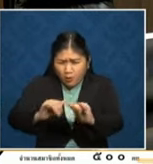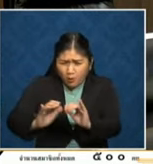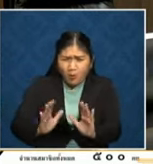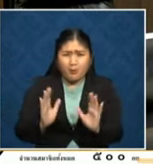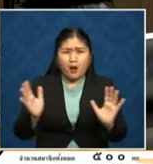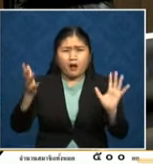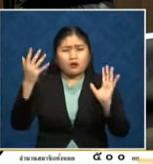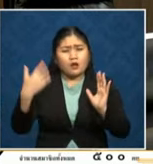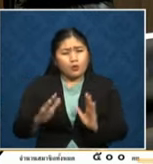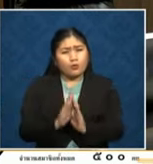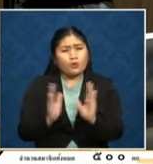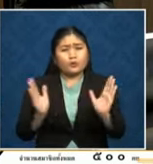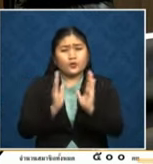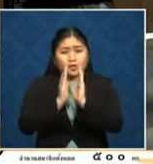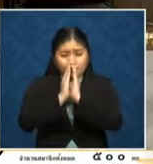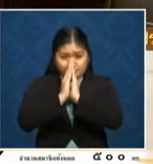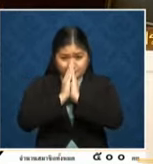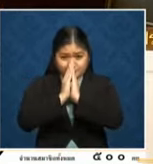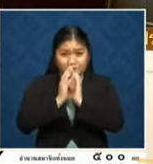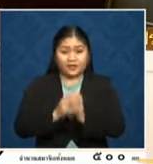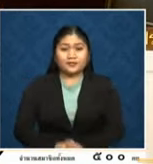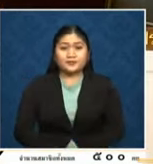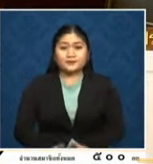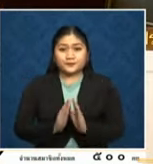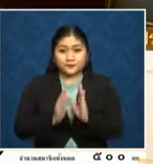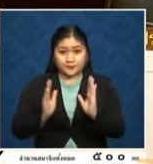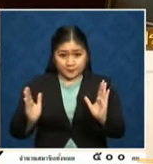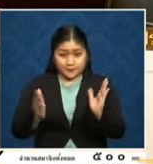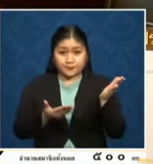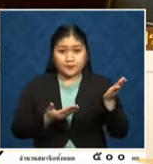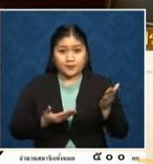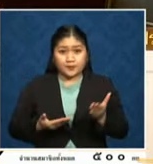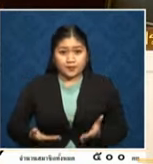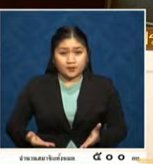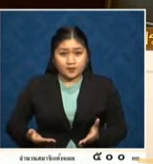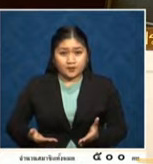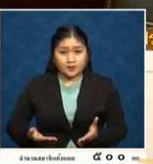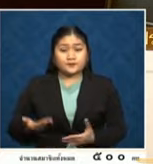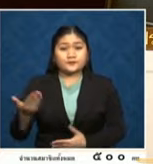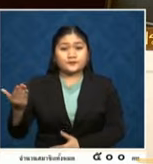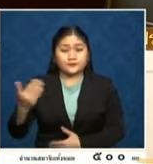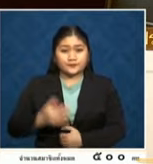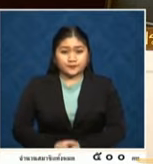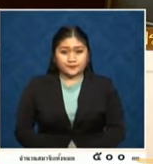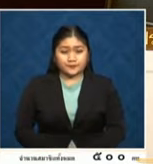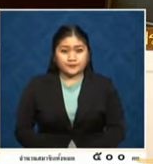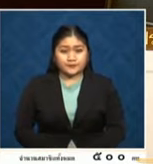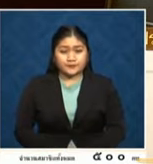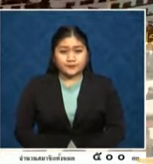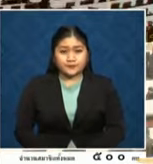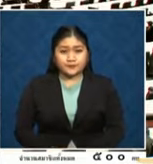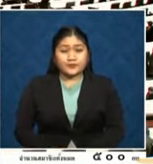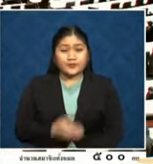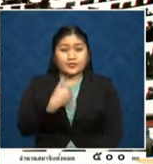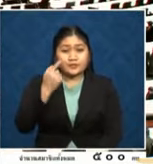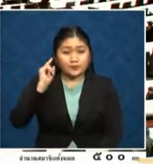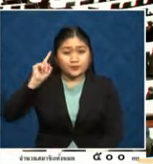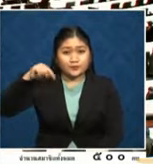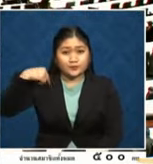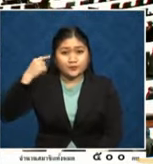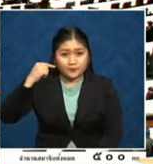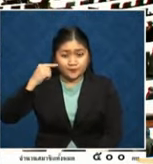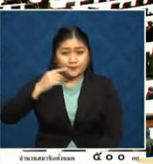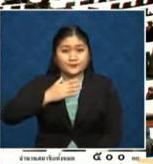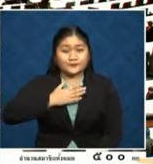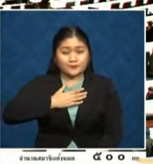ฝากด้วยครับขอบคุณมากครับ ขอบคุณครับขอเชิญท่านสุภัชรีธรรมเพชรครับ กราบเรียนท่านประธานที่เ